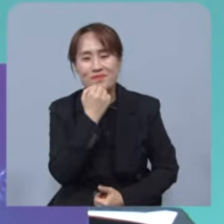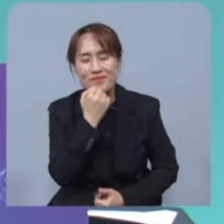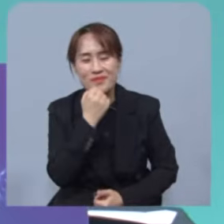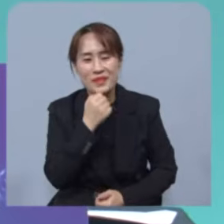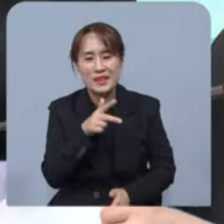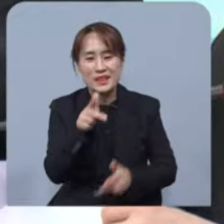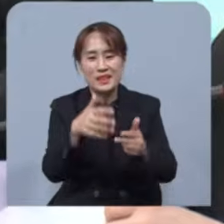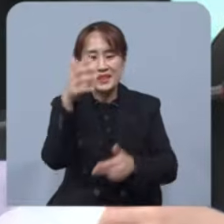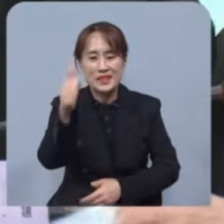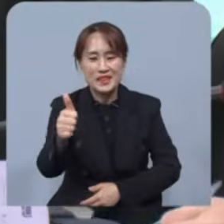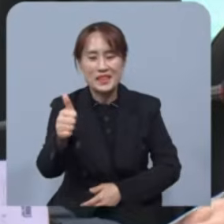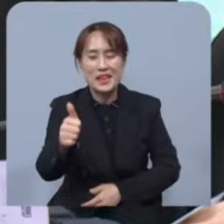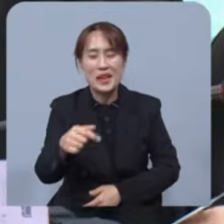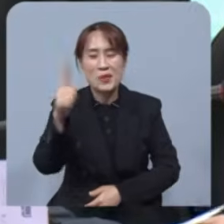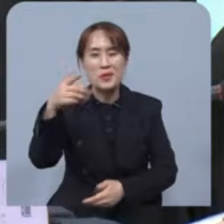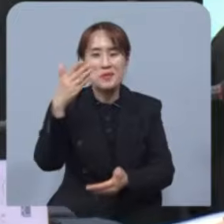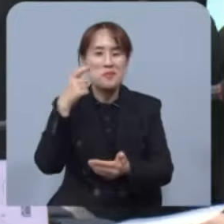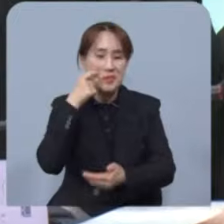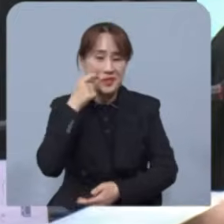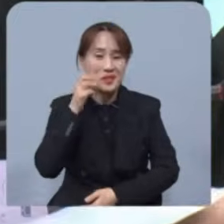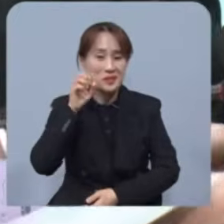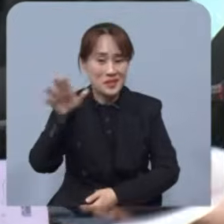산업부 장관이 지금 작업을 해가 못 나오겠다는데.